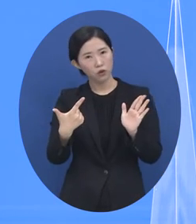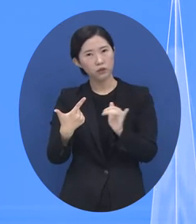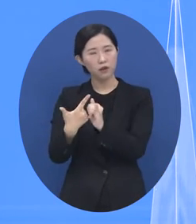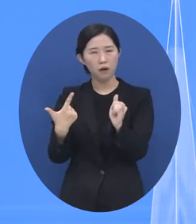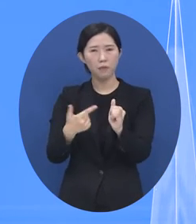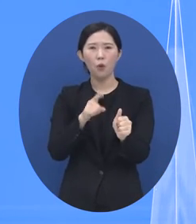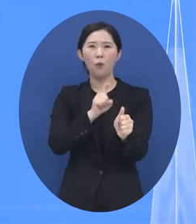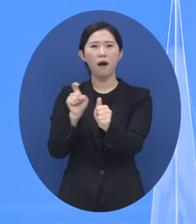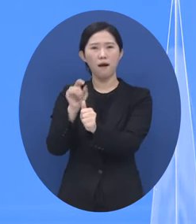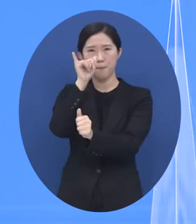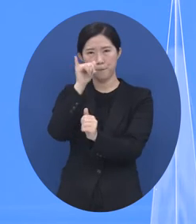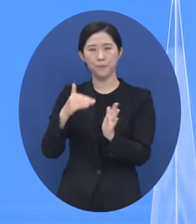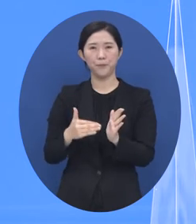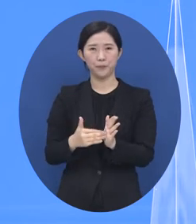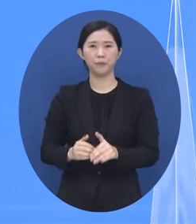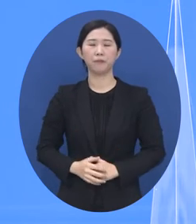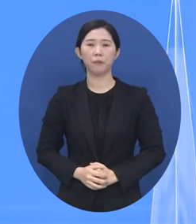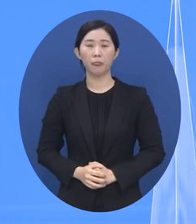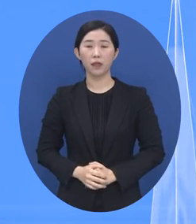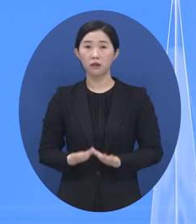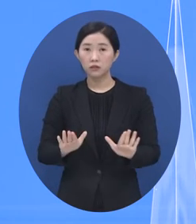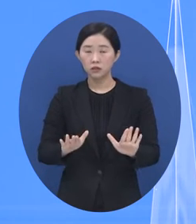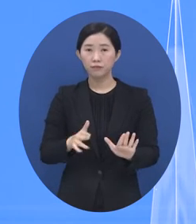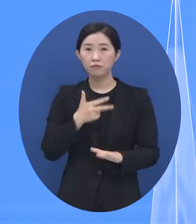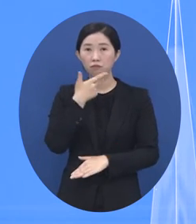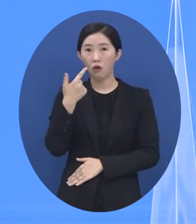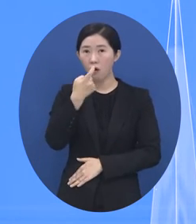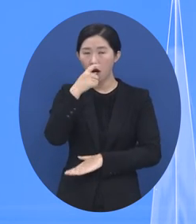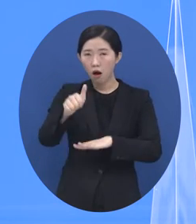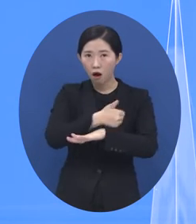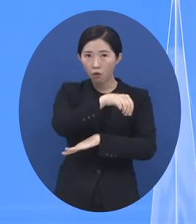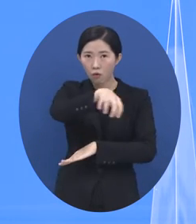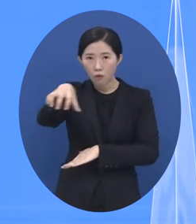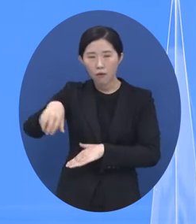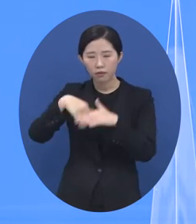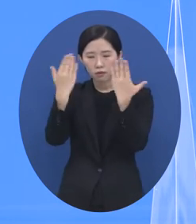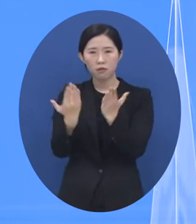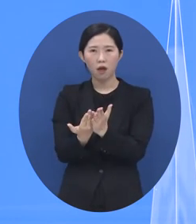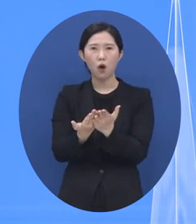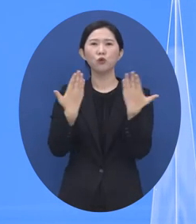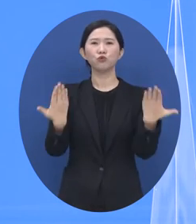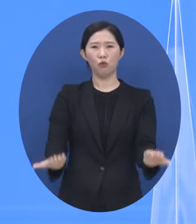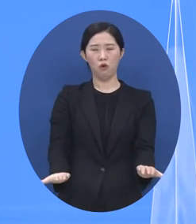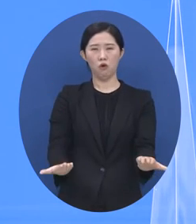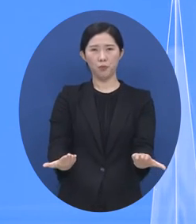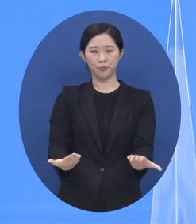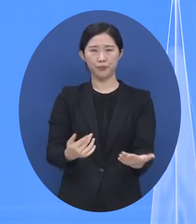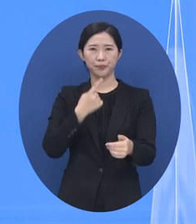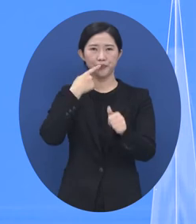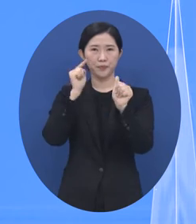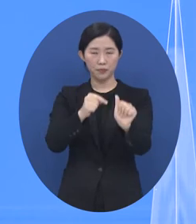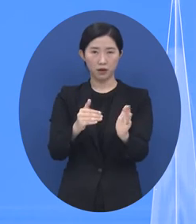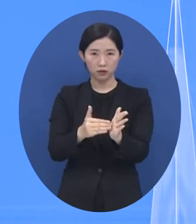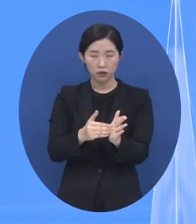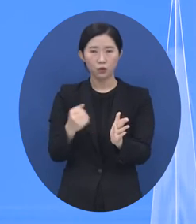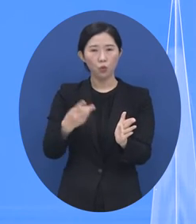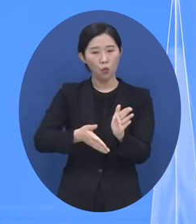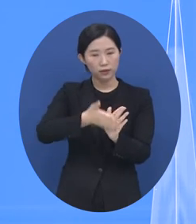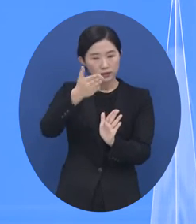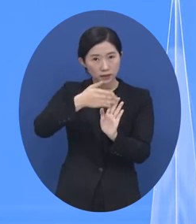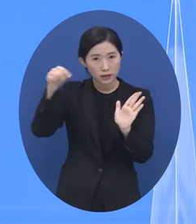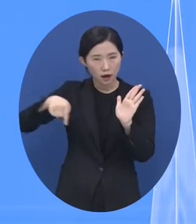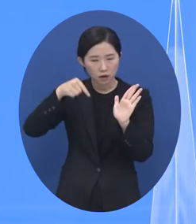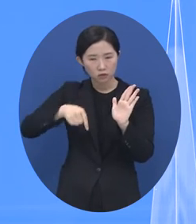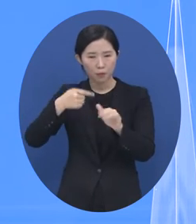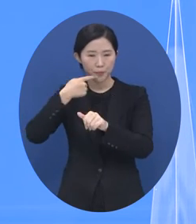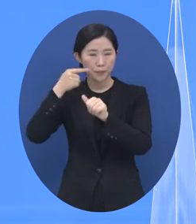상황입니다. 관련된 영어학원들은 모두 휴원 조치하였으며 시군 보건소에서 방역과 소독을